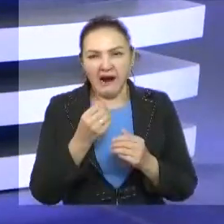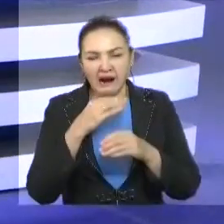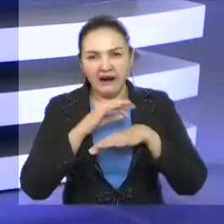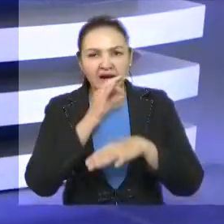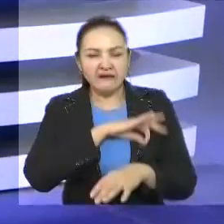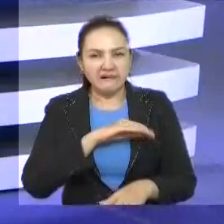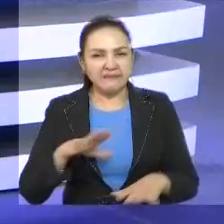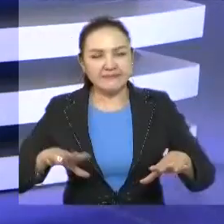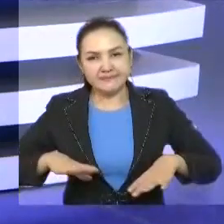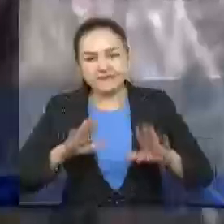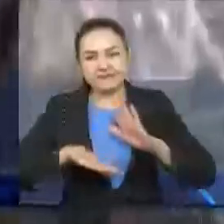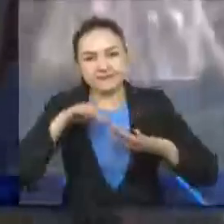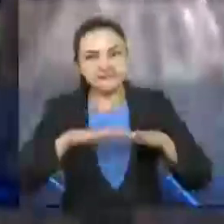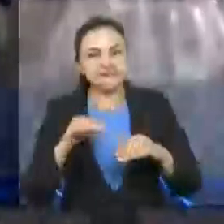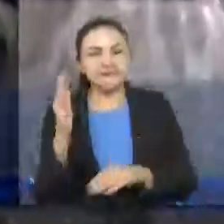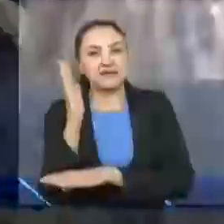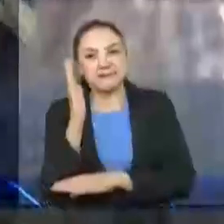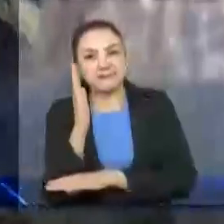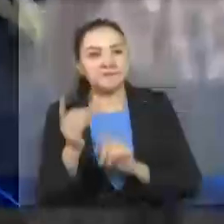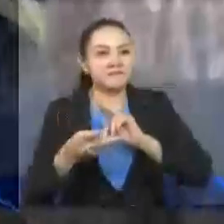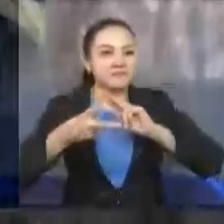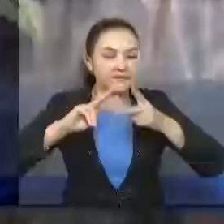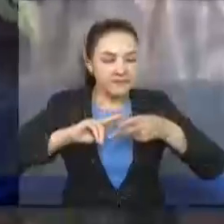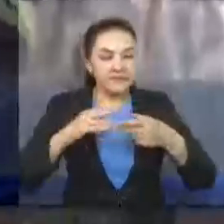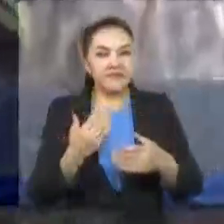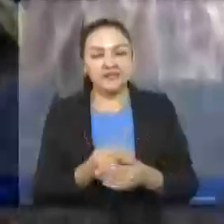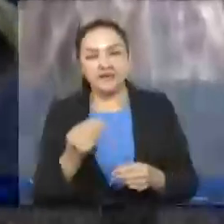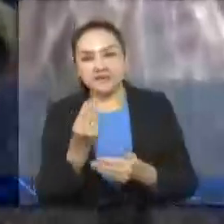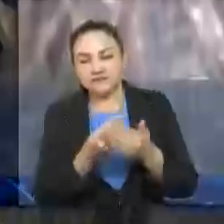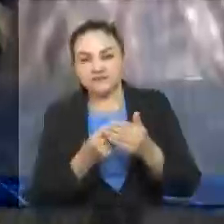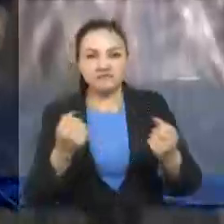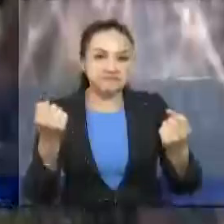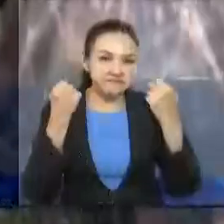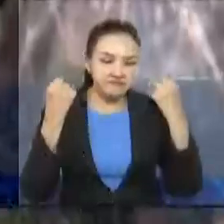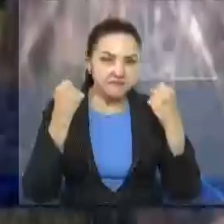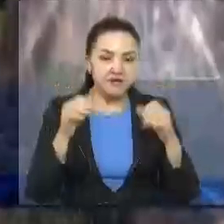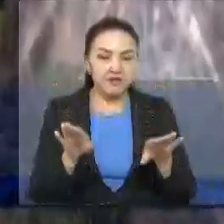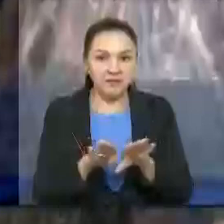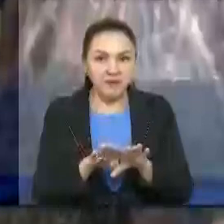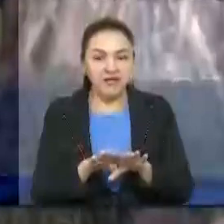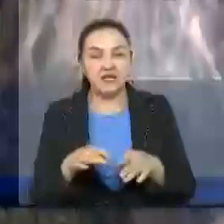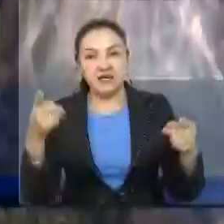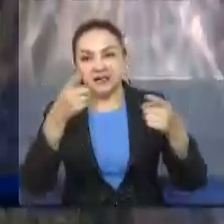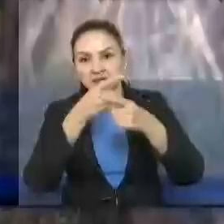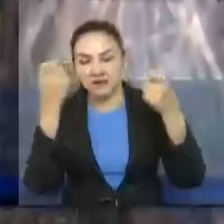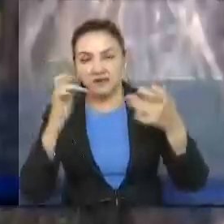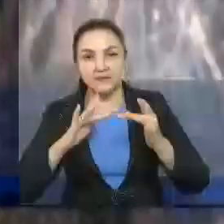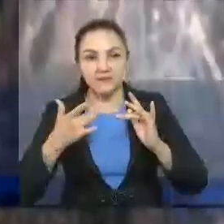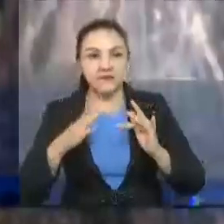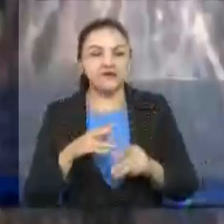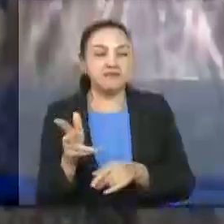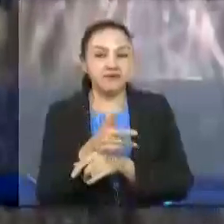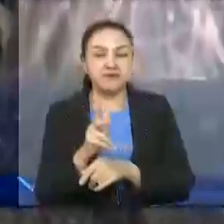пайдаланып, шылқыны қолдан жасалған ағаш атқалмастырған. Мінетаспа ұлттық спорт қауымдастығының әлеуметтік желілеріне жарияланған еді.